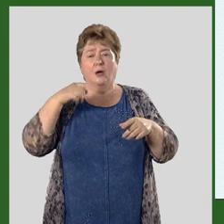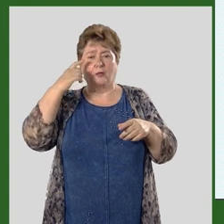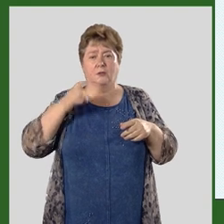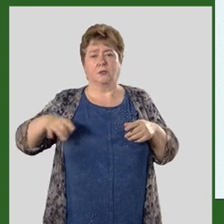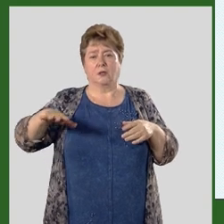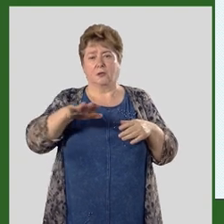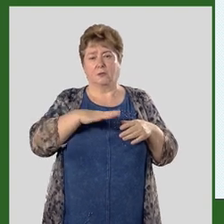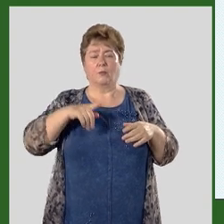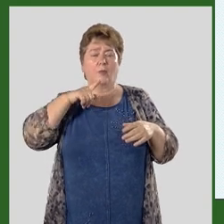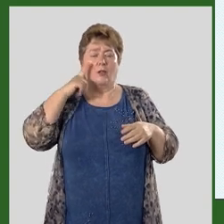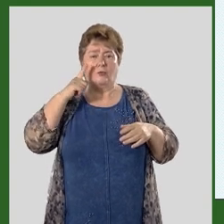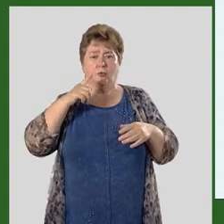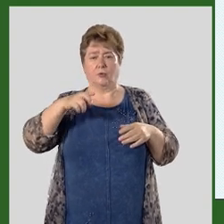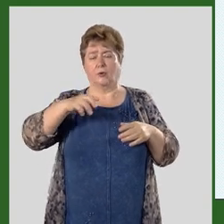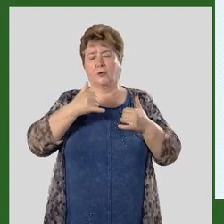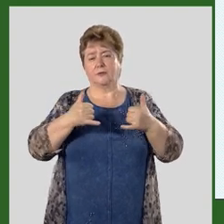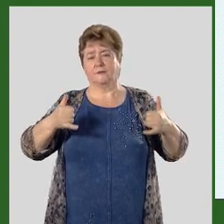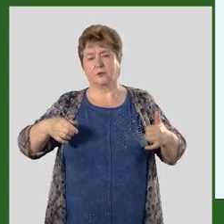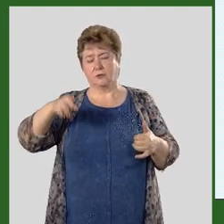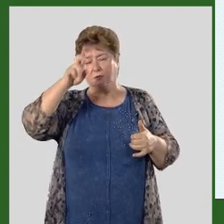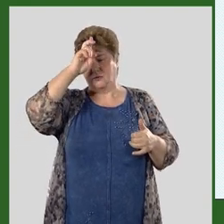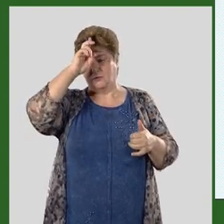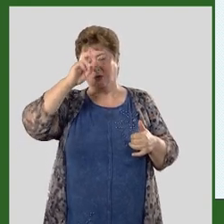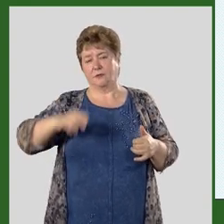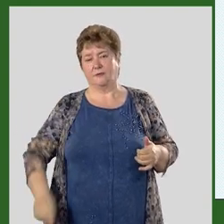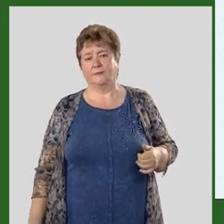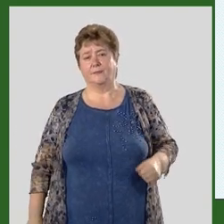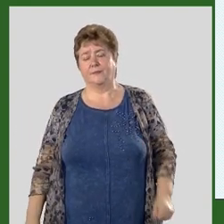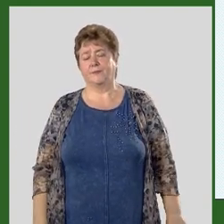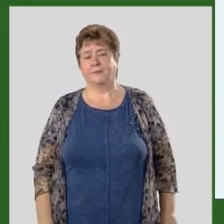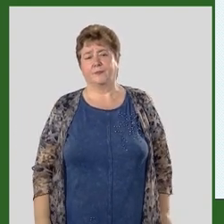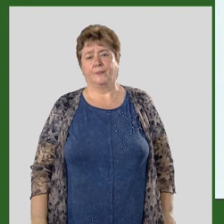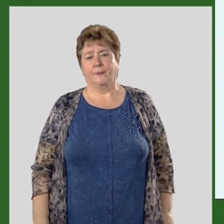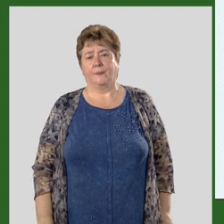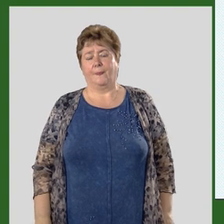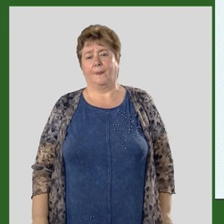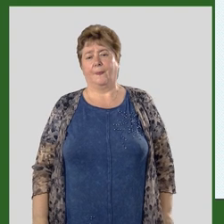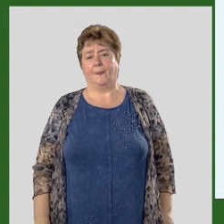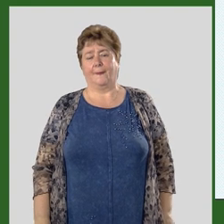Кыргызская республика – молодое развивающееся государство.